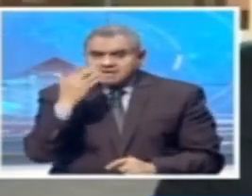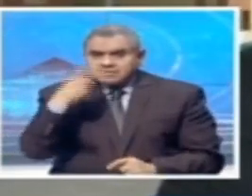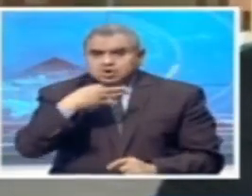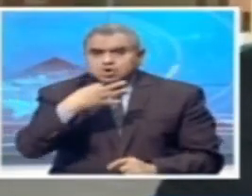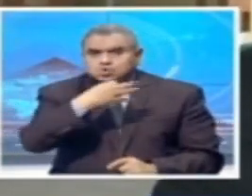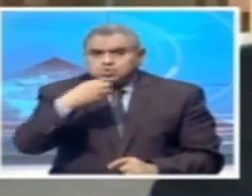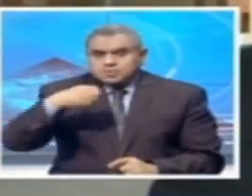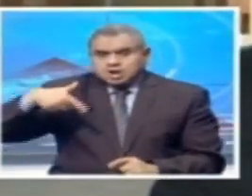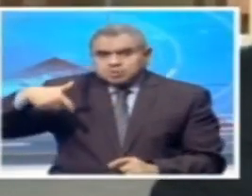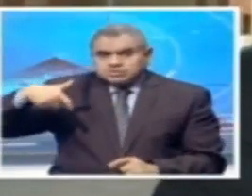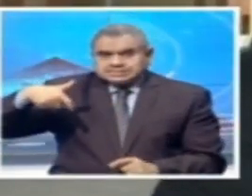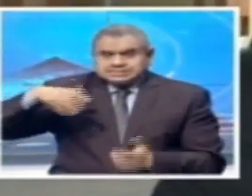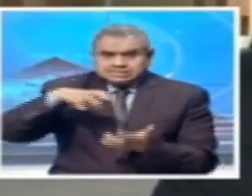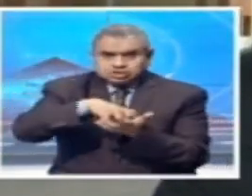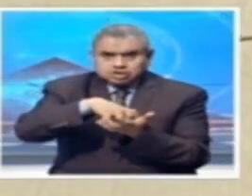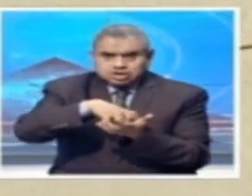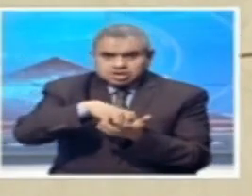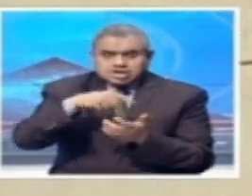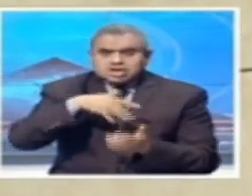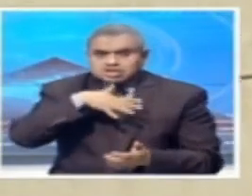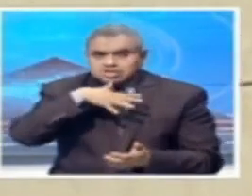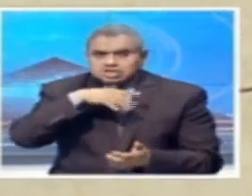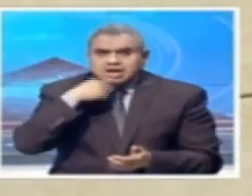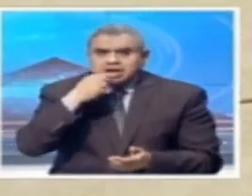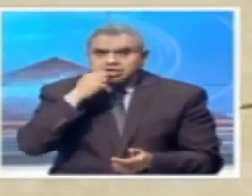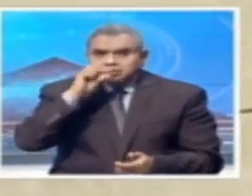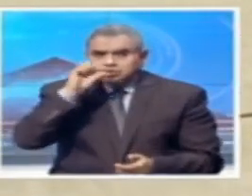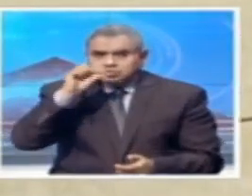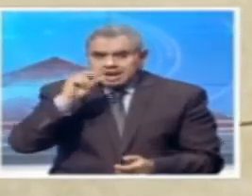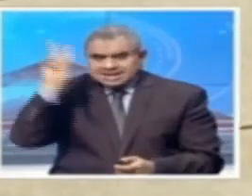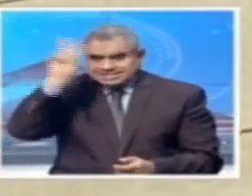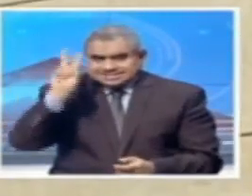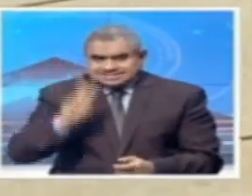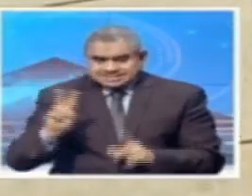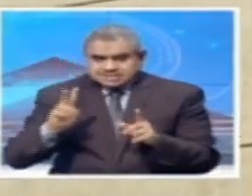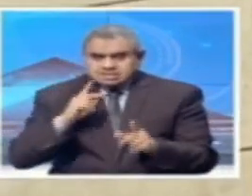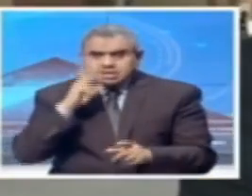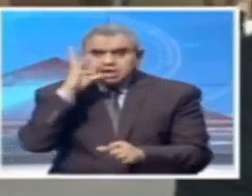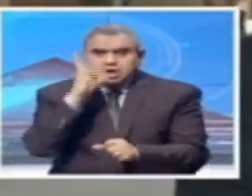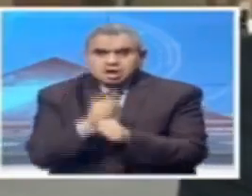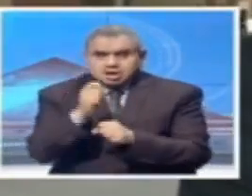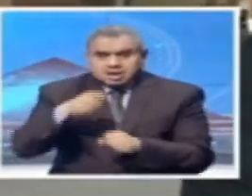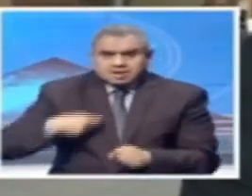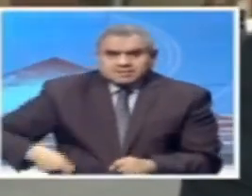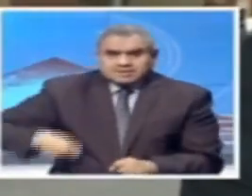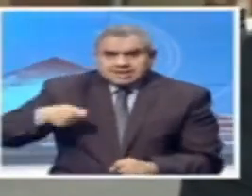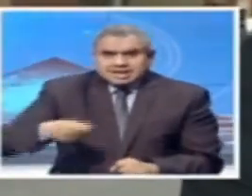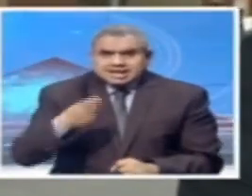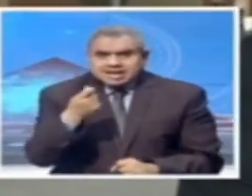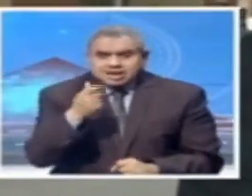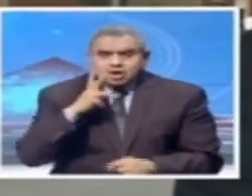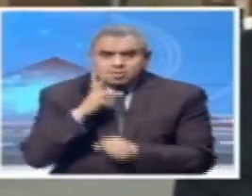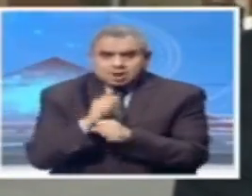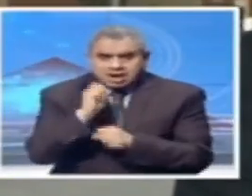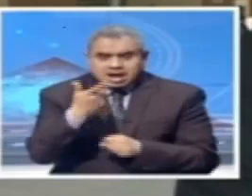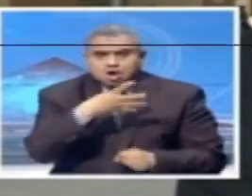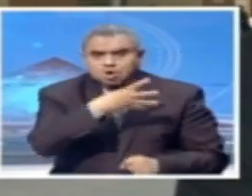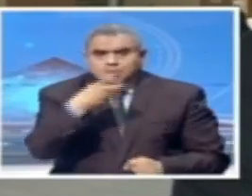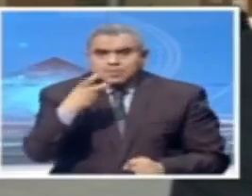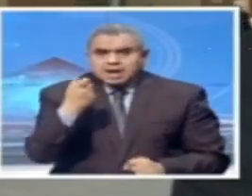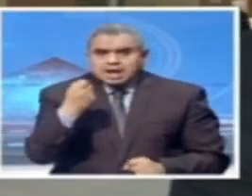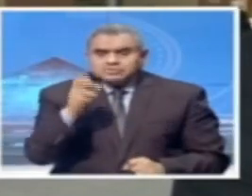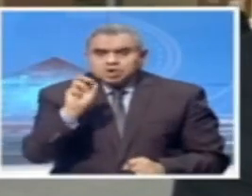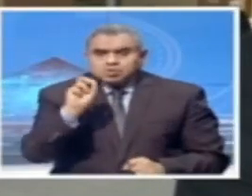شقة لأهالي الشيخ زويد. طبعا الإيجار الشقة ده 425 جنيه،